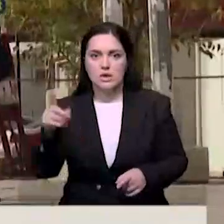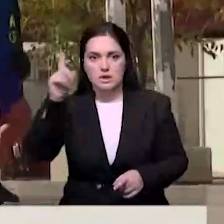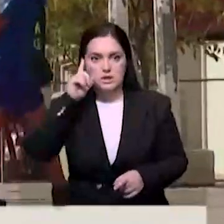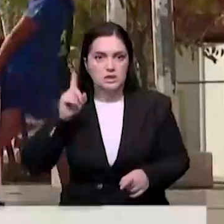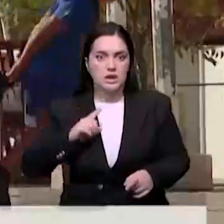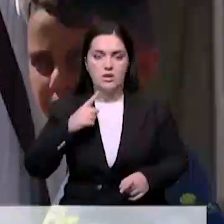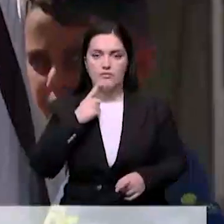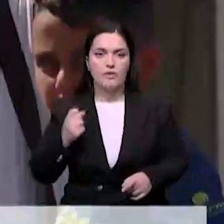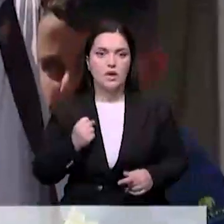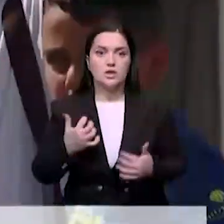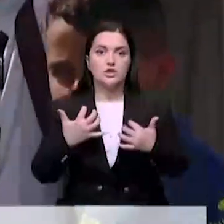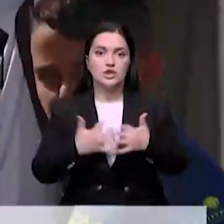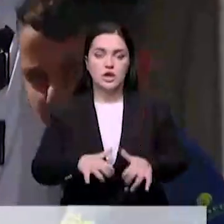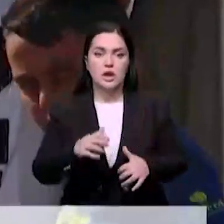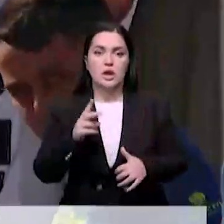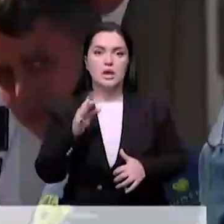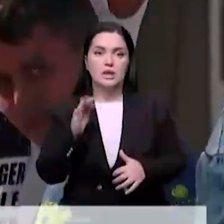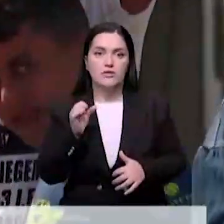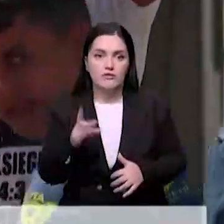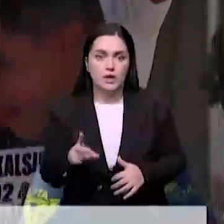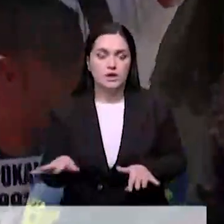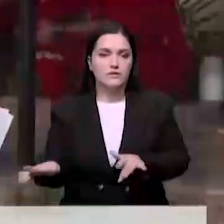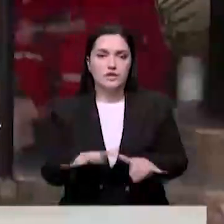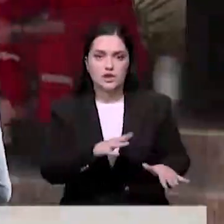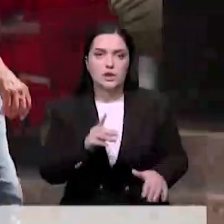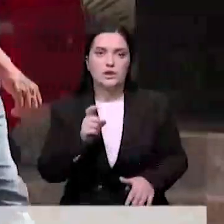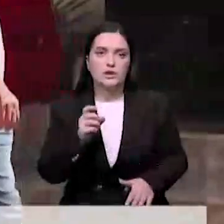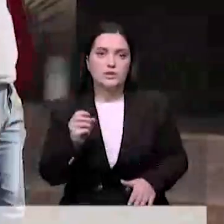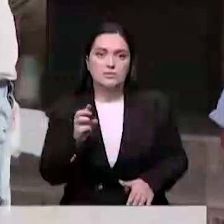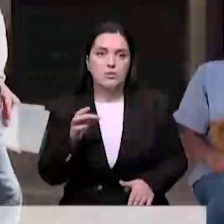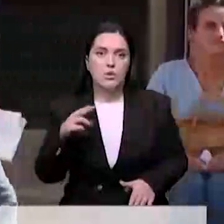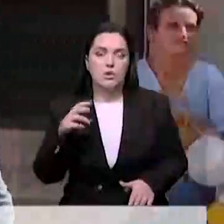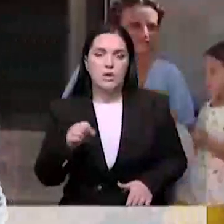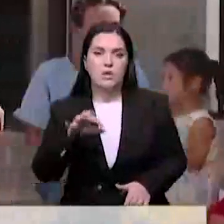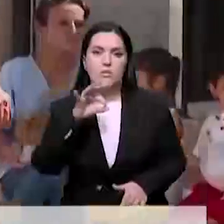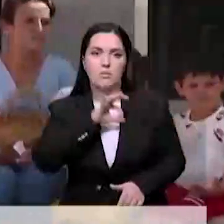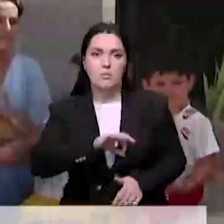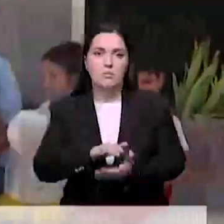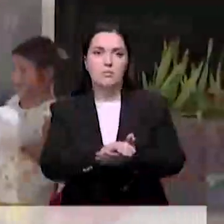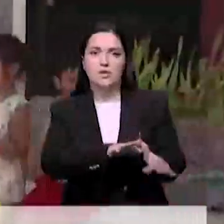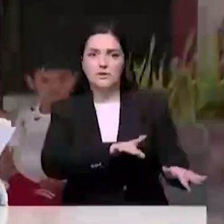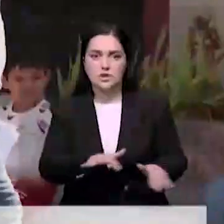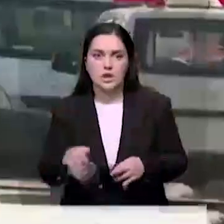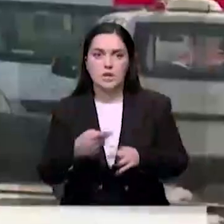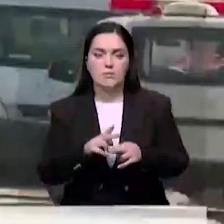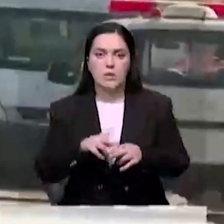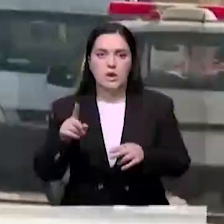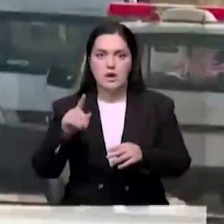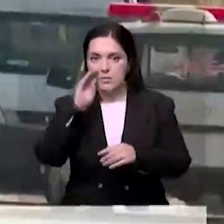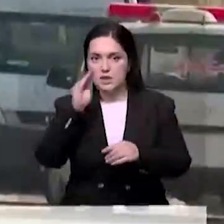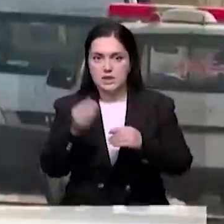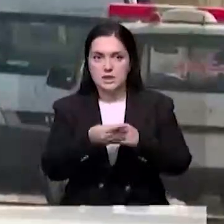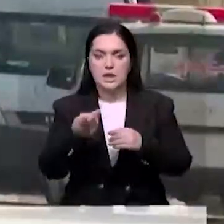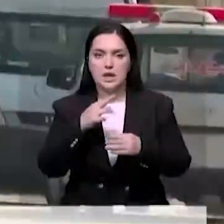так и миротворцы ООН. Израильские военные считают, что ливанское движение Хезболла использует позиции миротворческих сил в